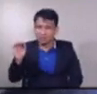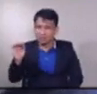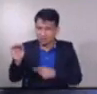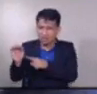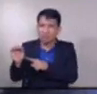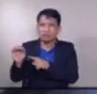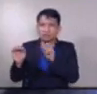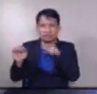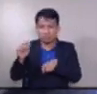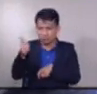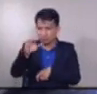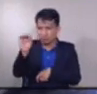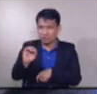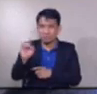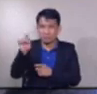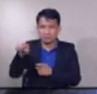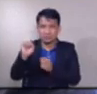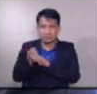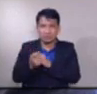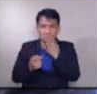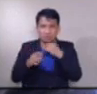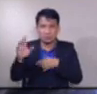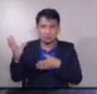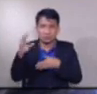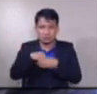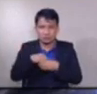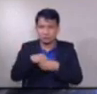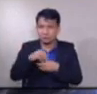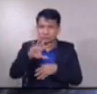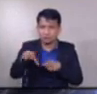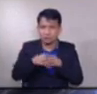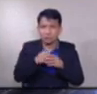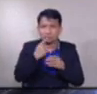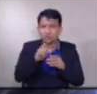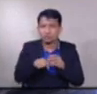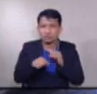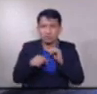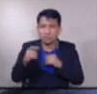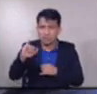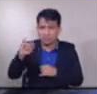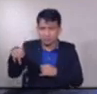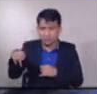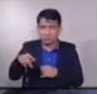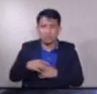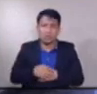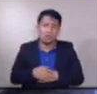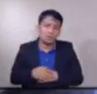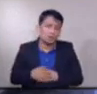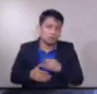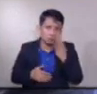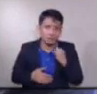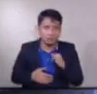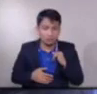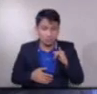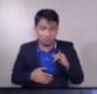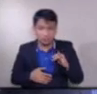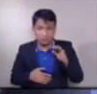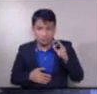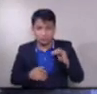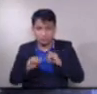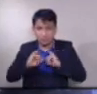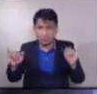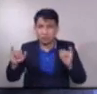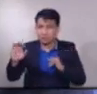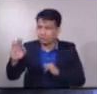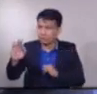mo? Unang-una, hindi na-include doon ng issues on indigenous people. Kasi kung meron tayong federal, kagaya ng Amerika,